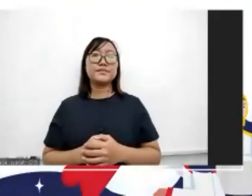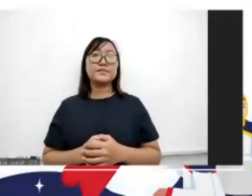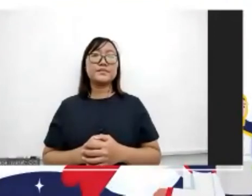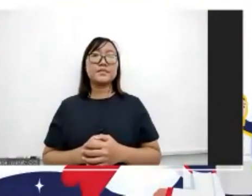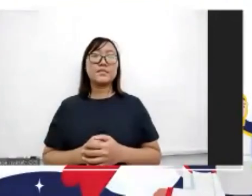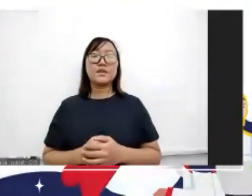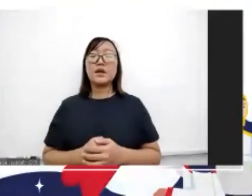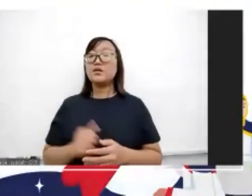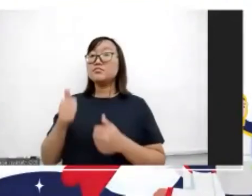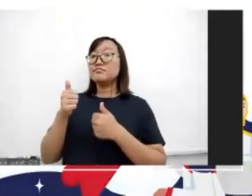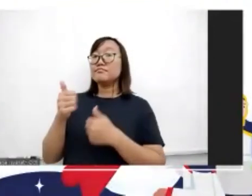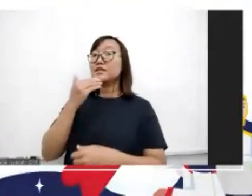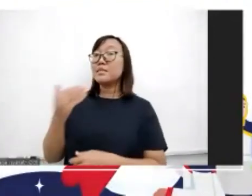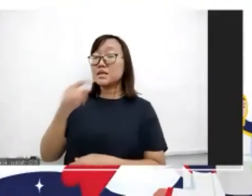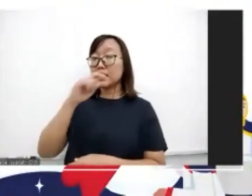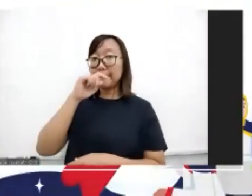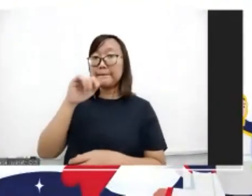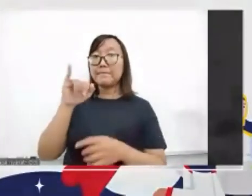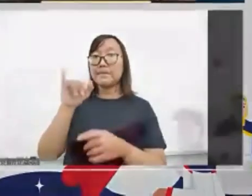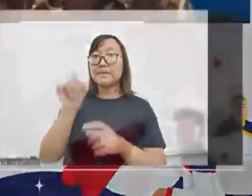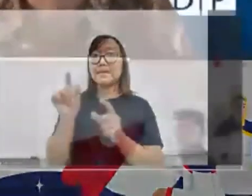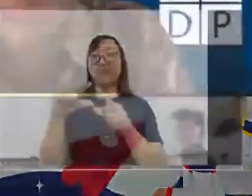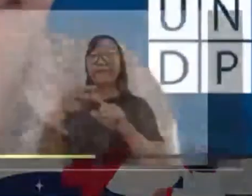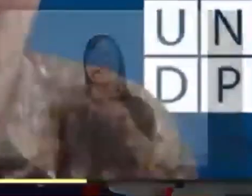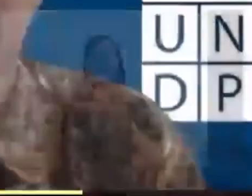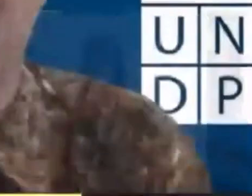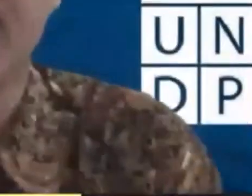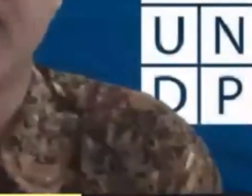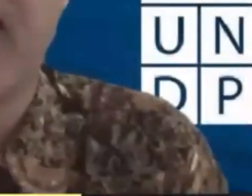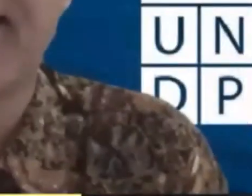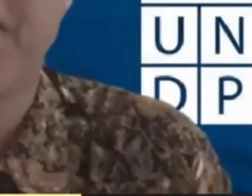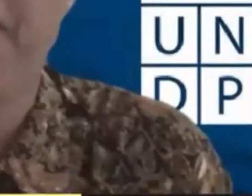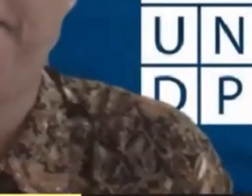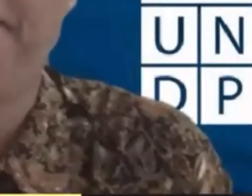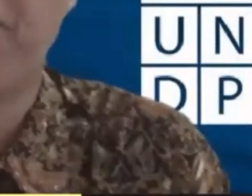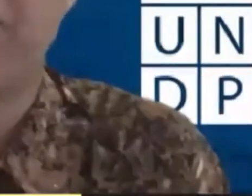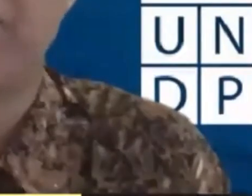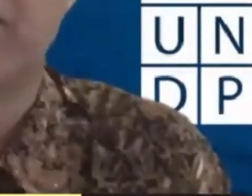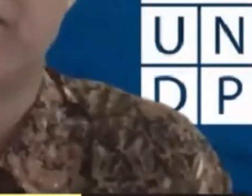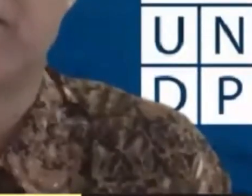Irfan eh saat Apakah suara saya terdengar jelas